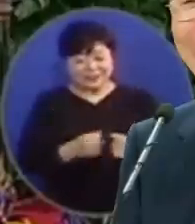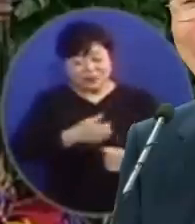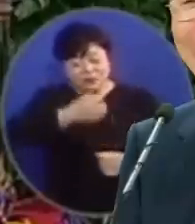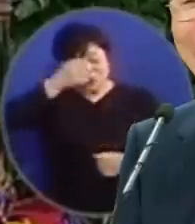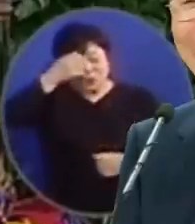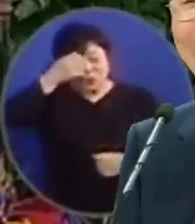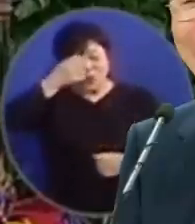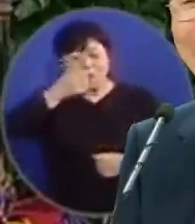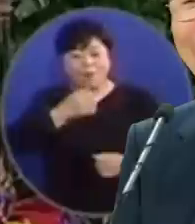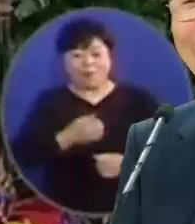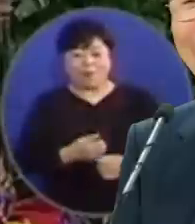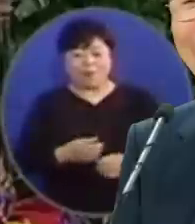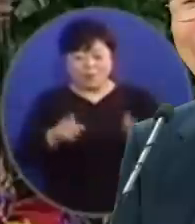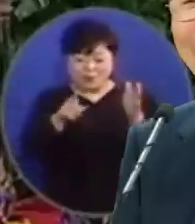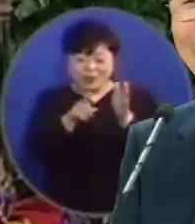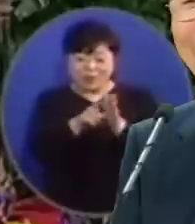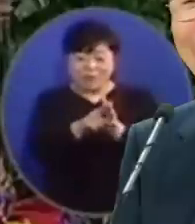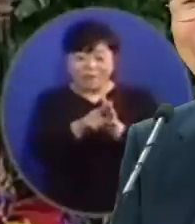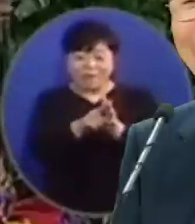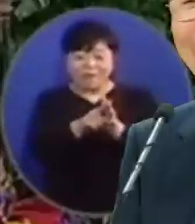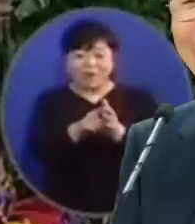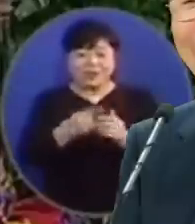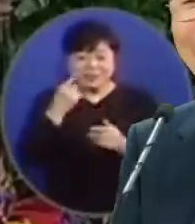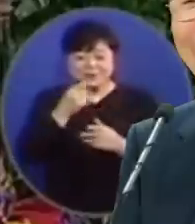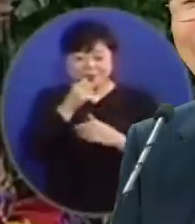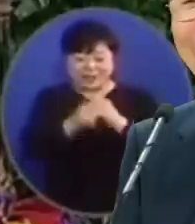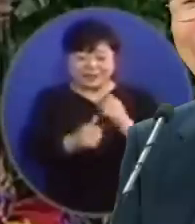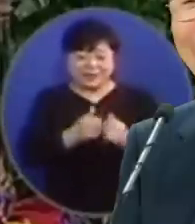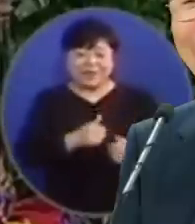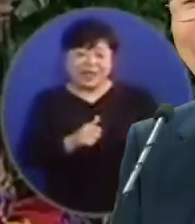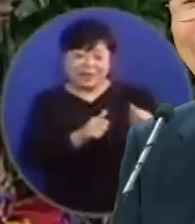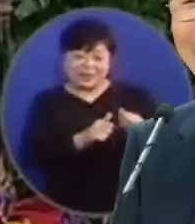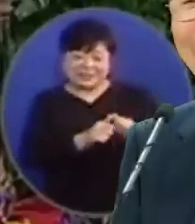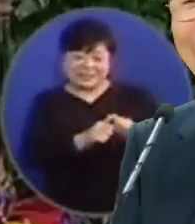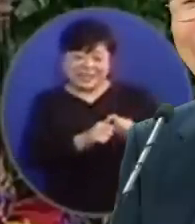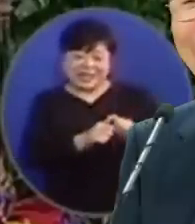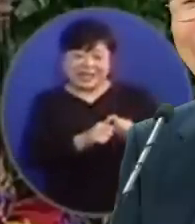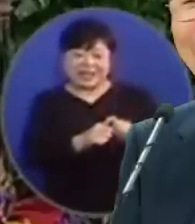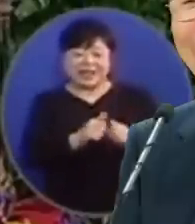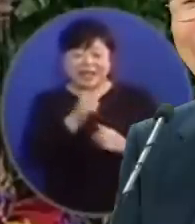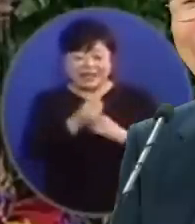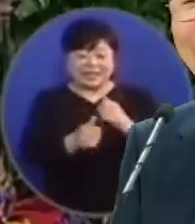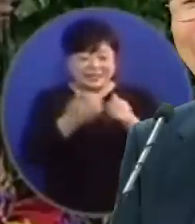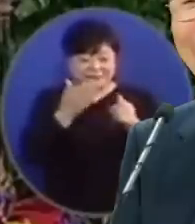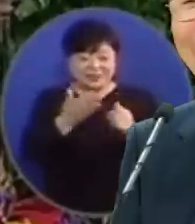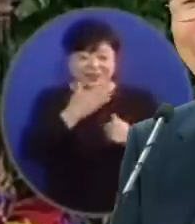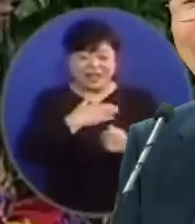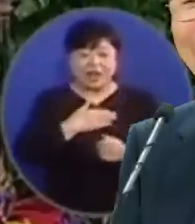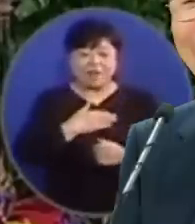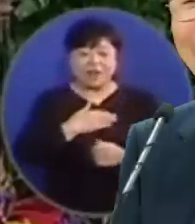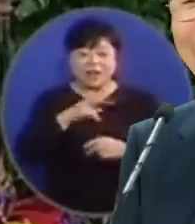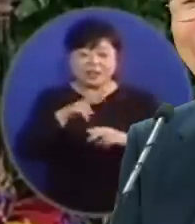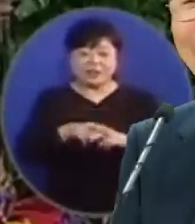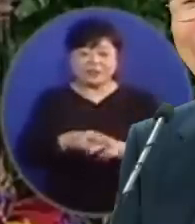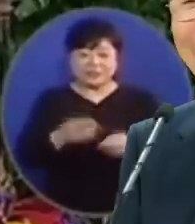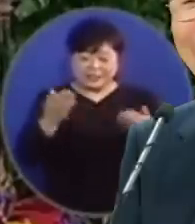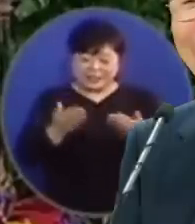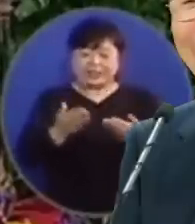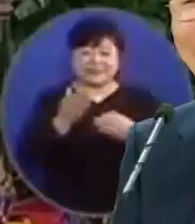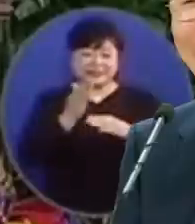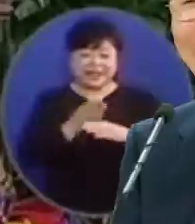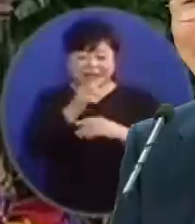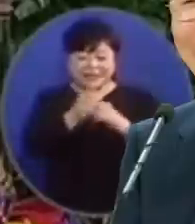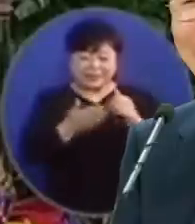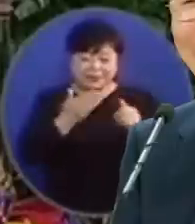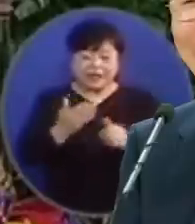꿈꾸고 그것을 믿고 입술로 하나님이 나와 같이 계신다, 하나님이 나와 함께 이 자리에 일하신다,